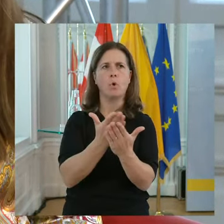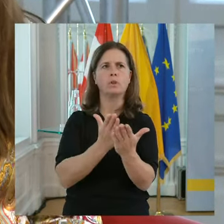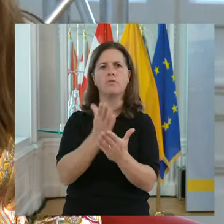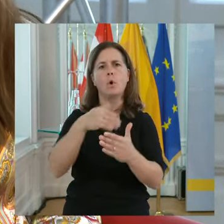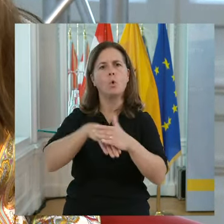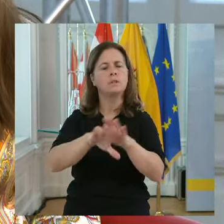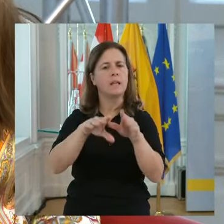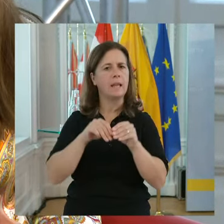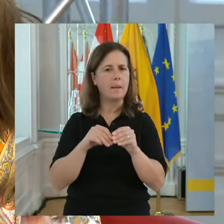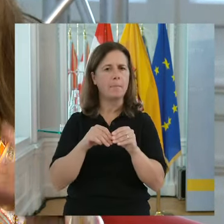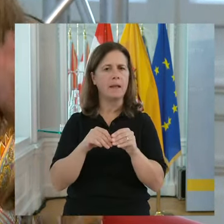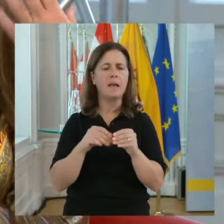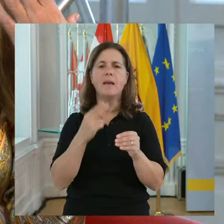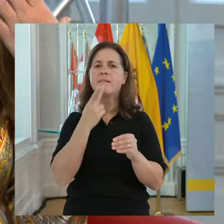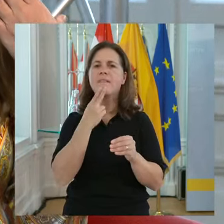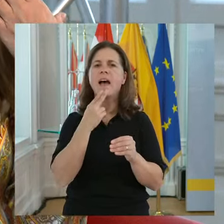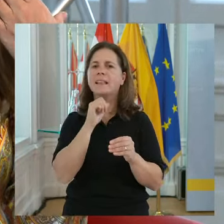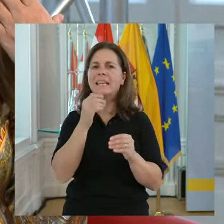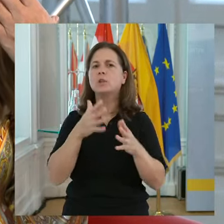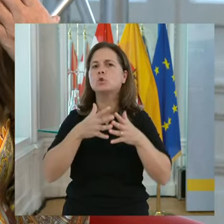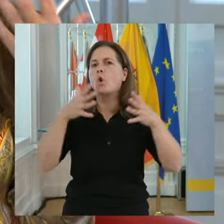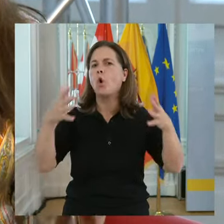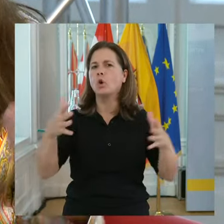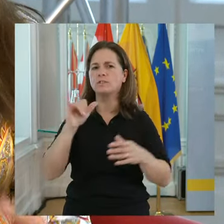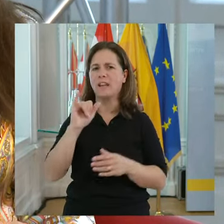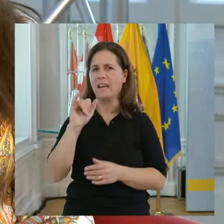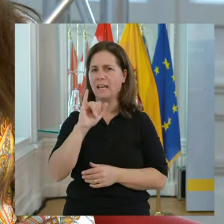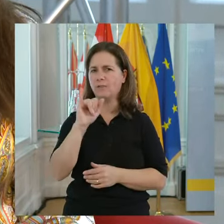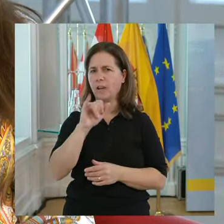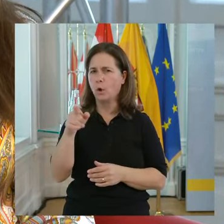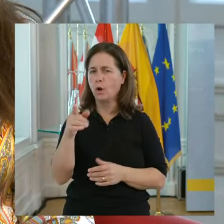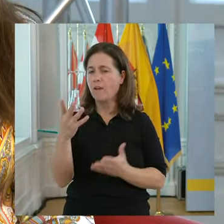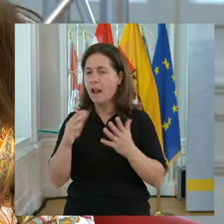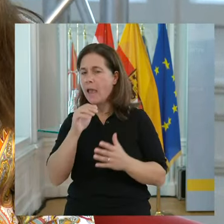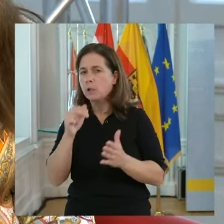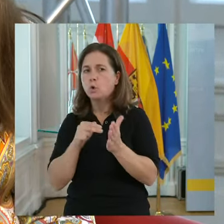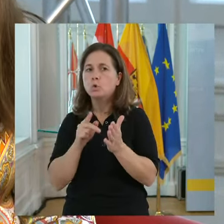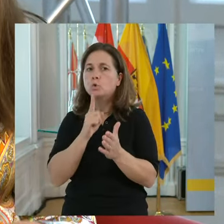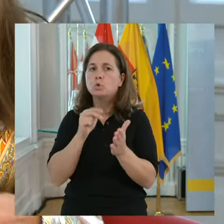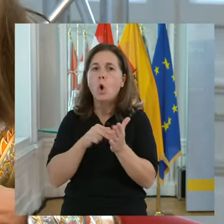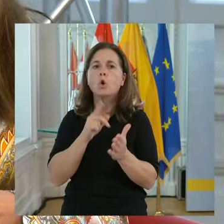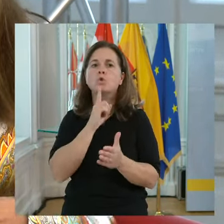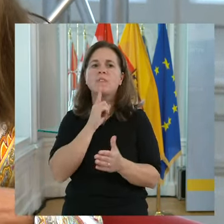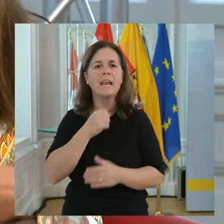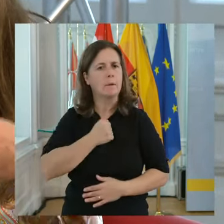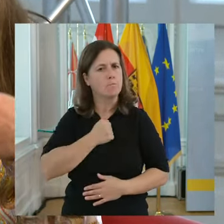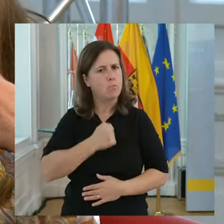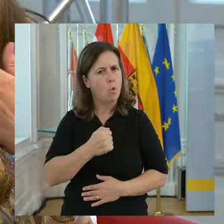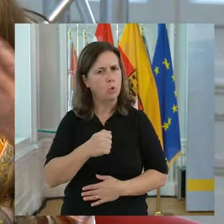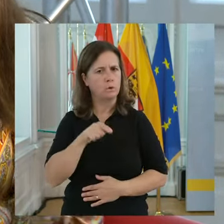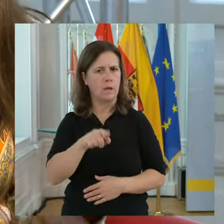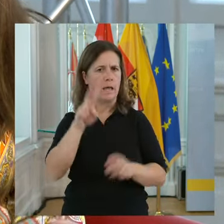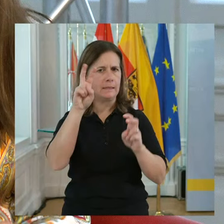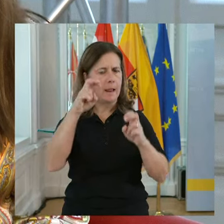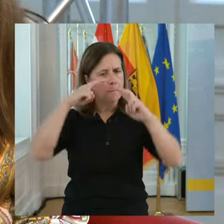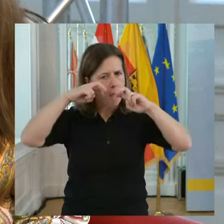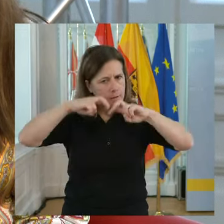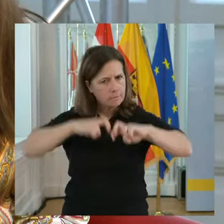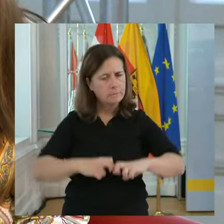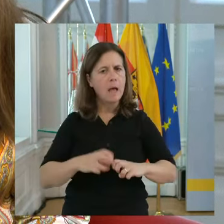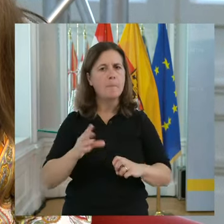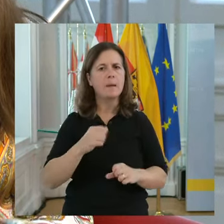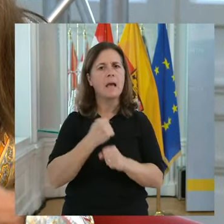nicht so aufgestellt sind wie Infineon, die sich nicht herantrauen an diese Themen mit